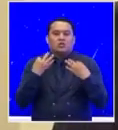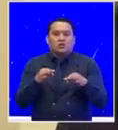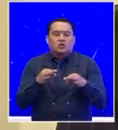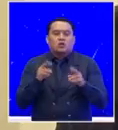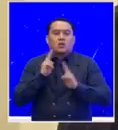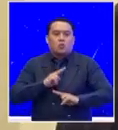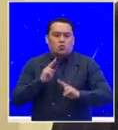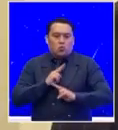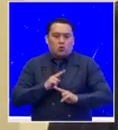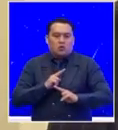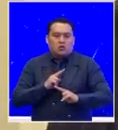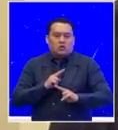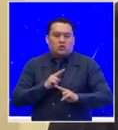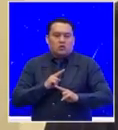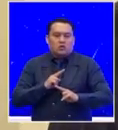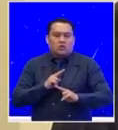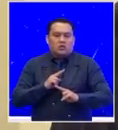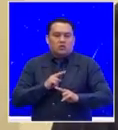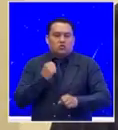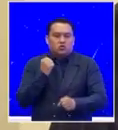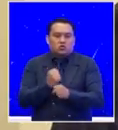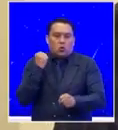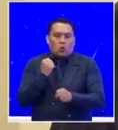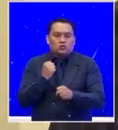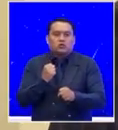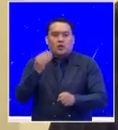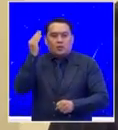удаленную работу. Значит, чем жестче мы будем